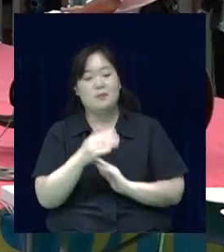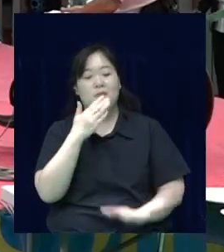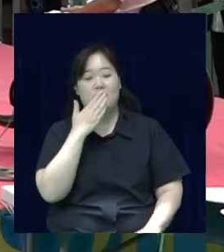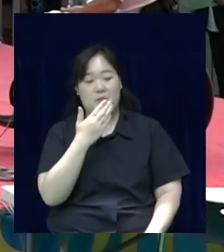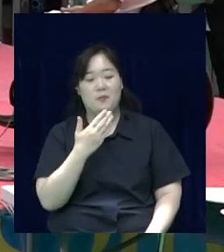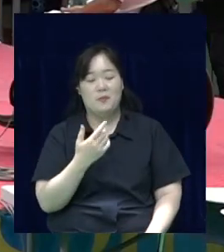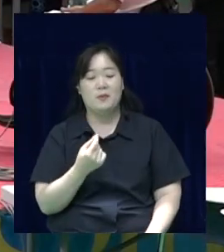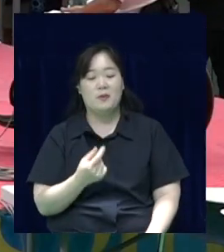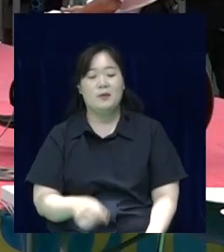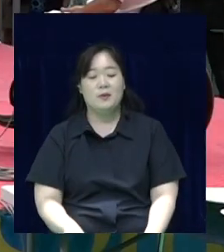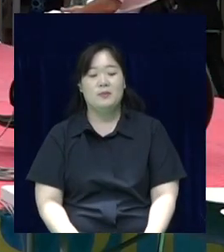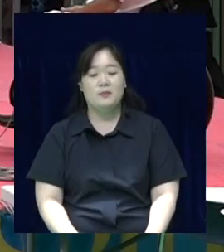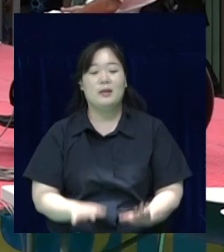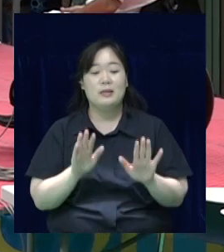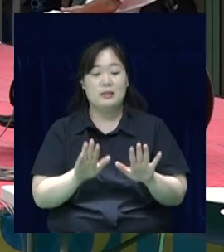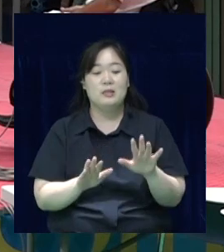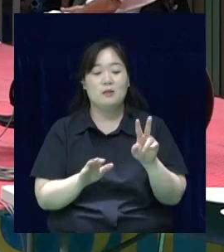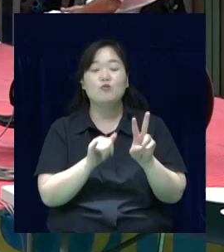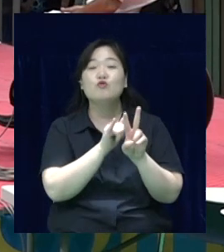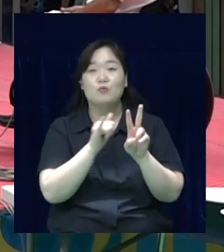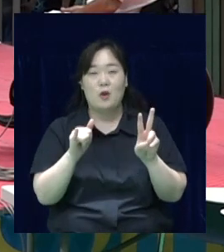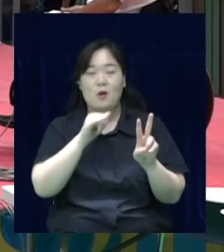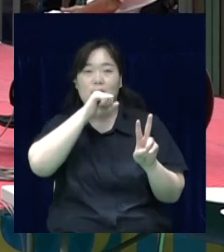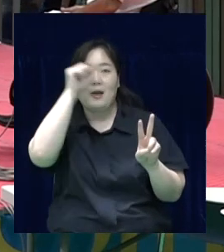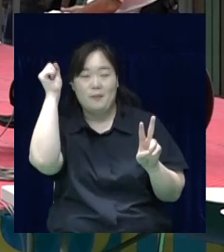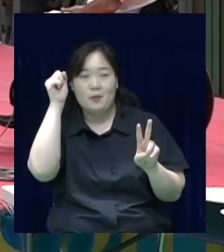명의 이제 심판진께서 합격을 좀 네.